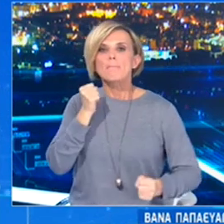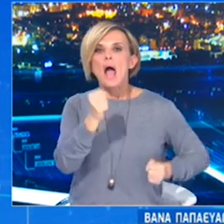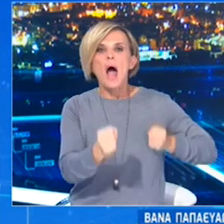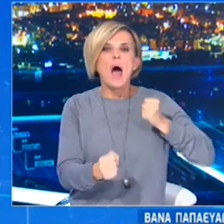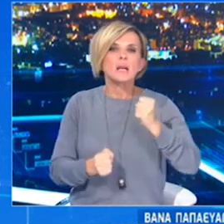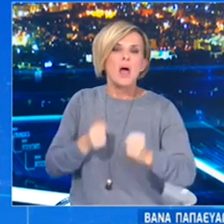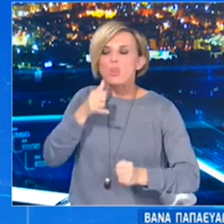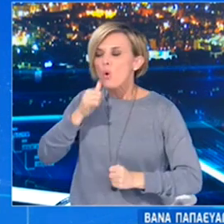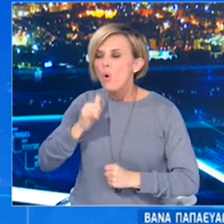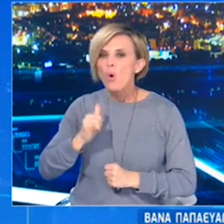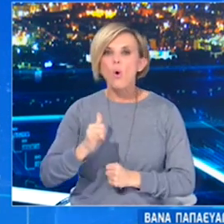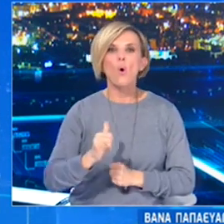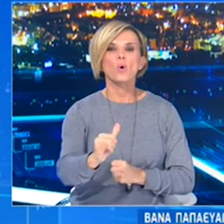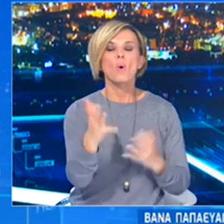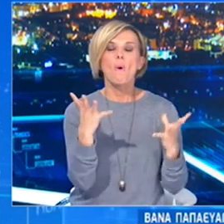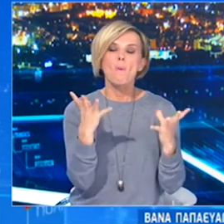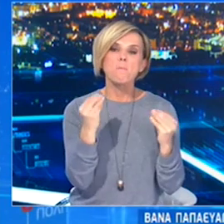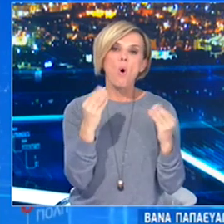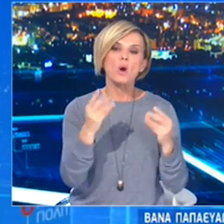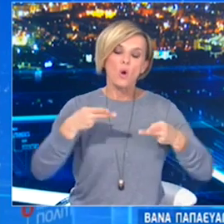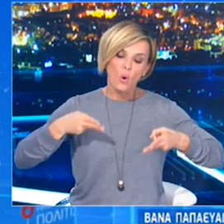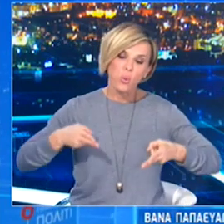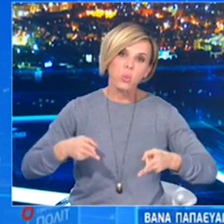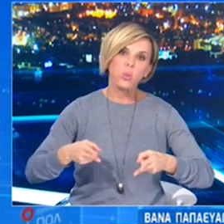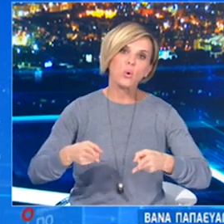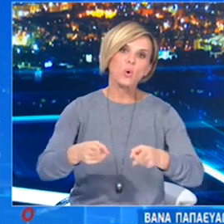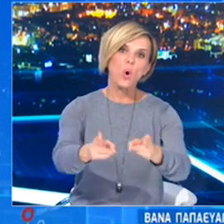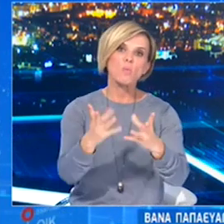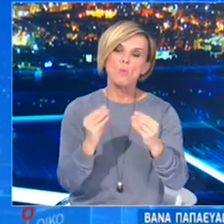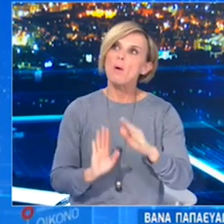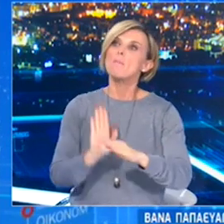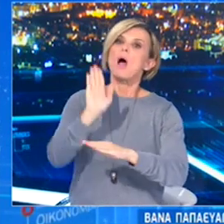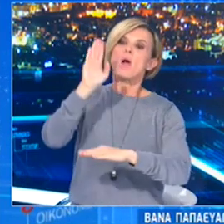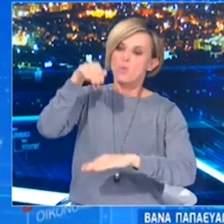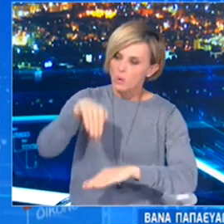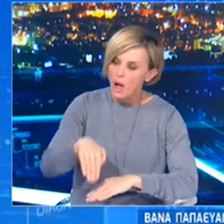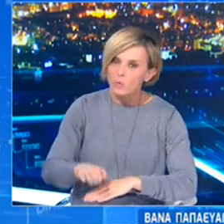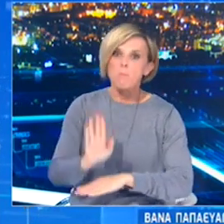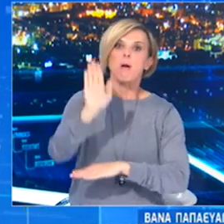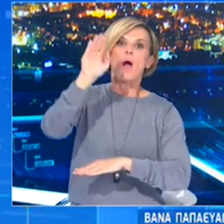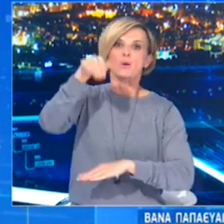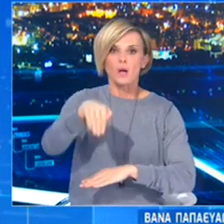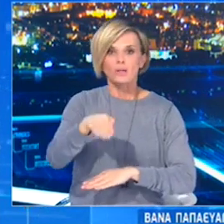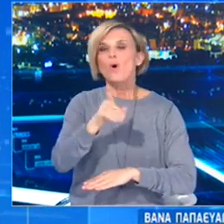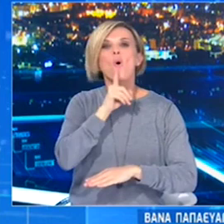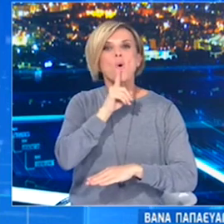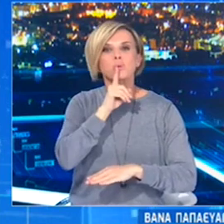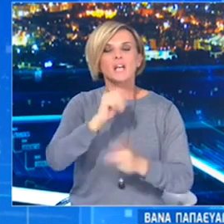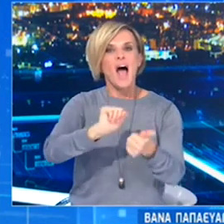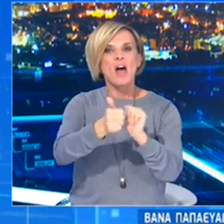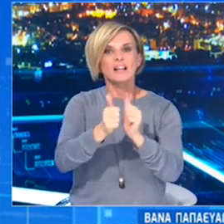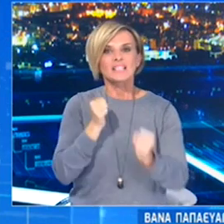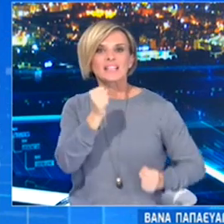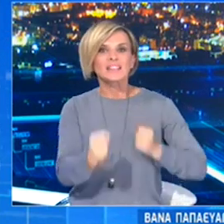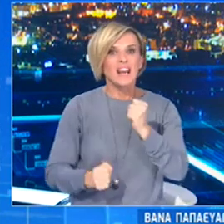μαραθώνιο, και έχουμε ακόμα πολλά χιλιά με τα μπροστά μας και πιθανότατα και πολλές ανηφόρες μέχρι τον τερματισμό. Όσοι έχουν τέξι μαραθώνιο γνωρίζουν καλά